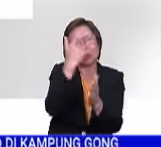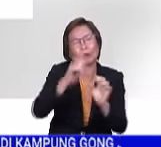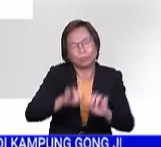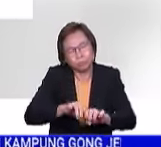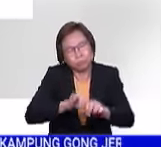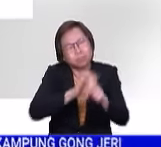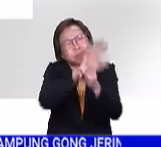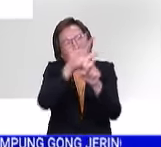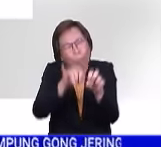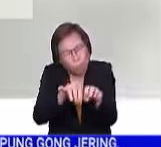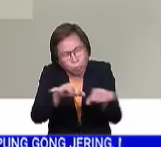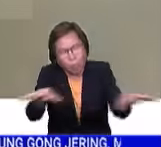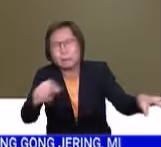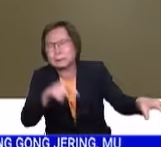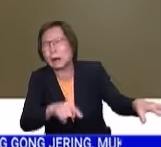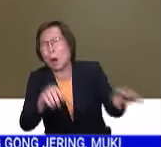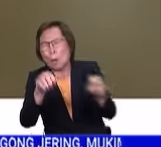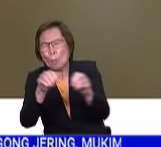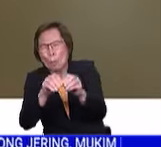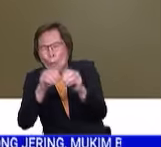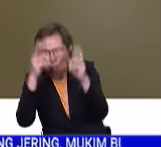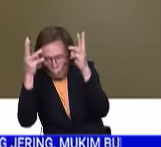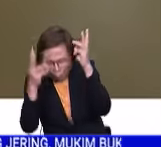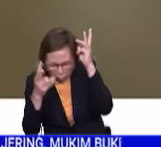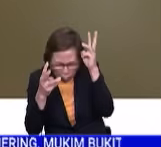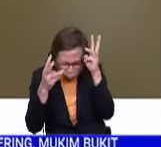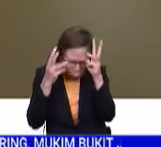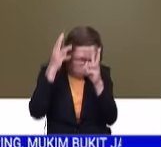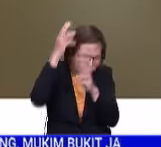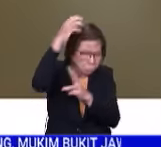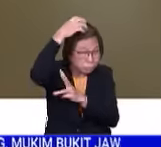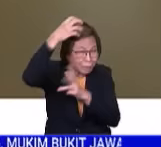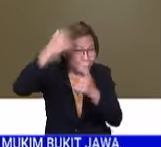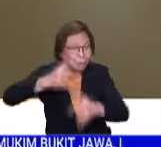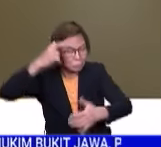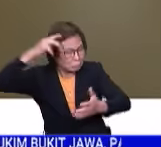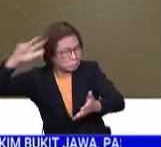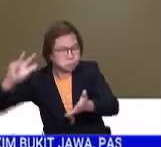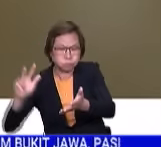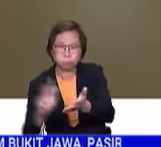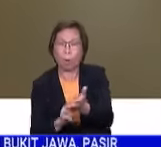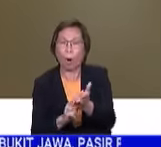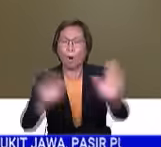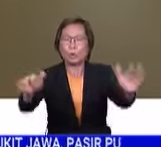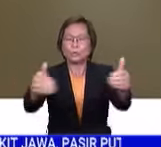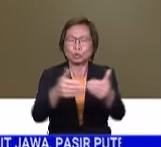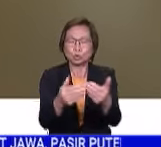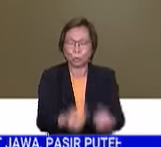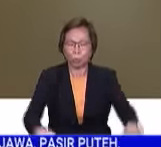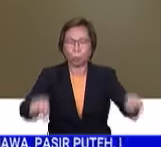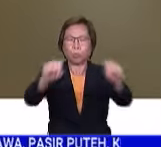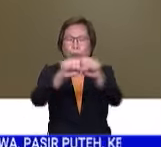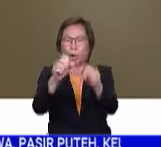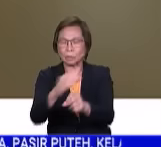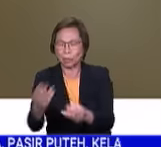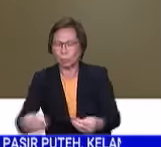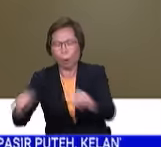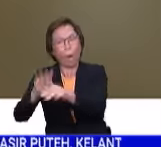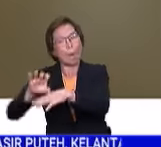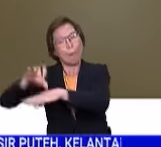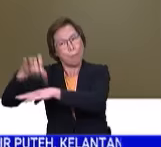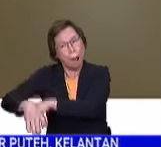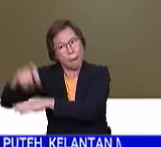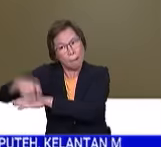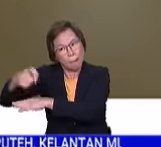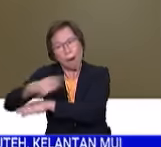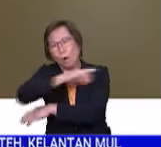wabak COVID-19 yang semakin membimbangkan di Selangor, keputusan menutup rumah ibadat terpaksa dilakukan.